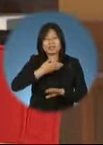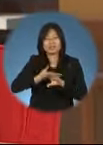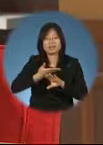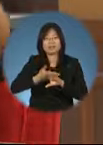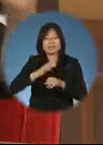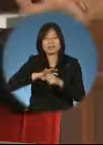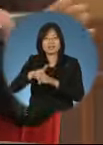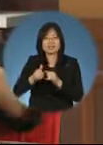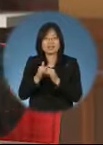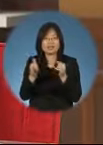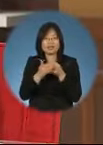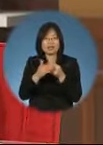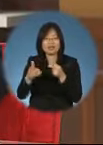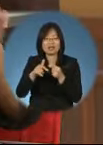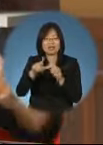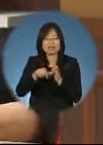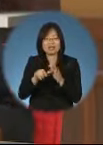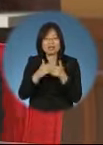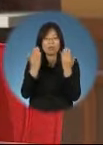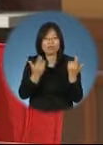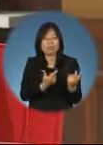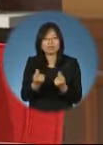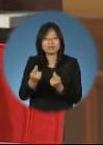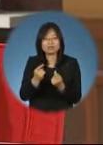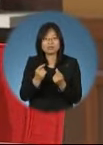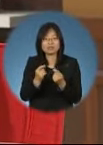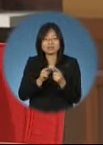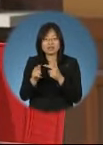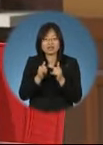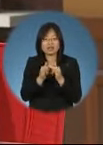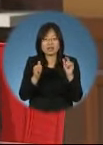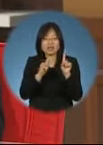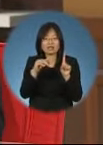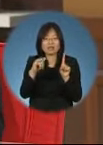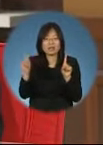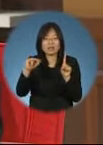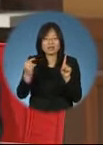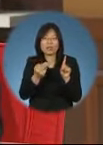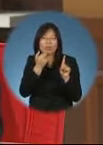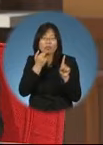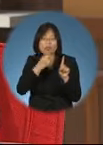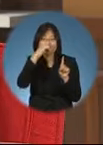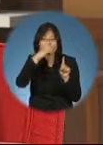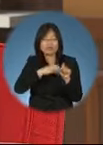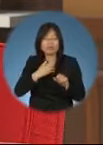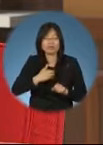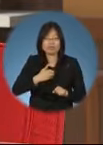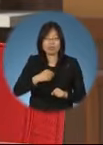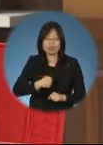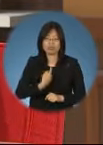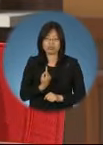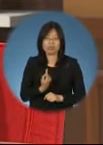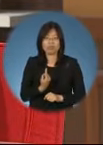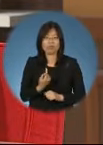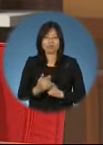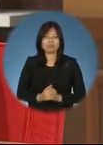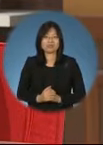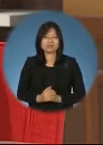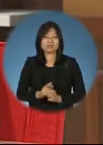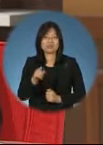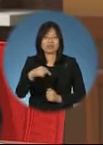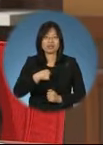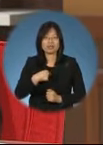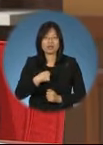세계의 분들이니까 그때 모든 아무도 이해하는 사람 하나도 없었어요. 담을 쌓으셨어요 그냥? 그냥 저 혼자. 너는